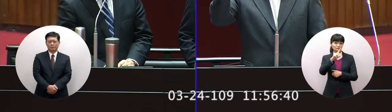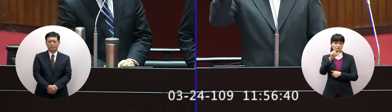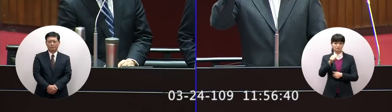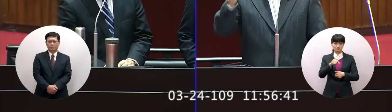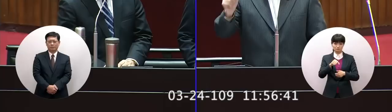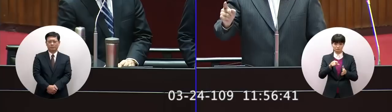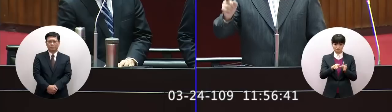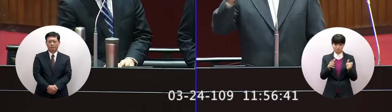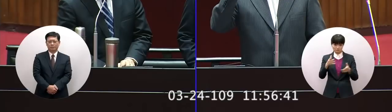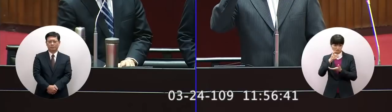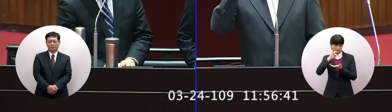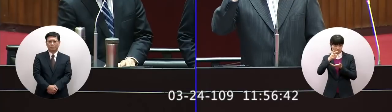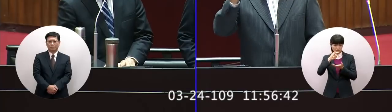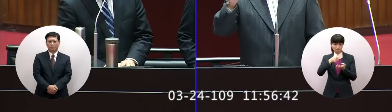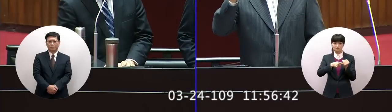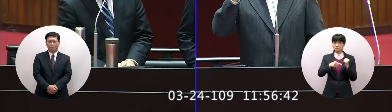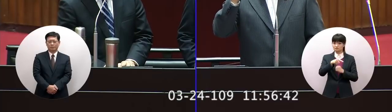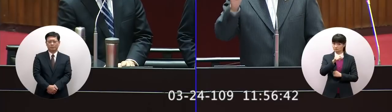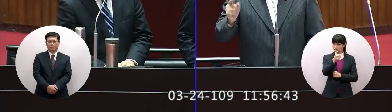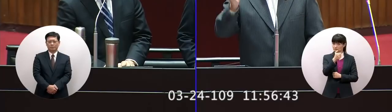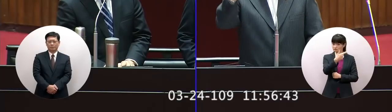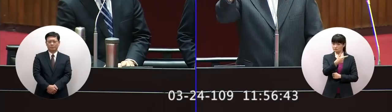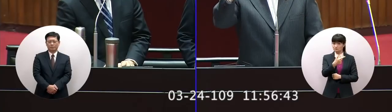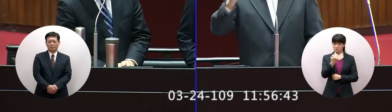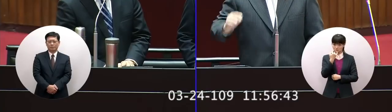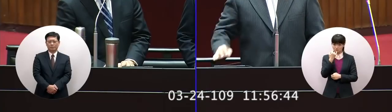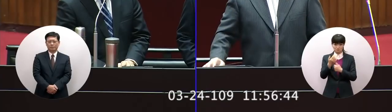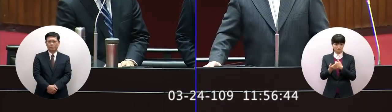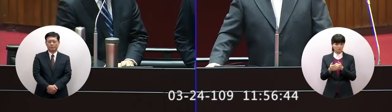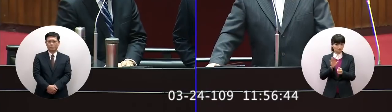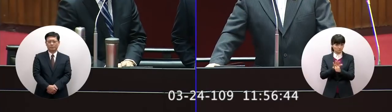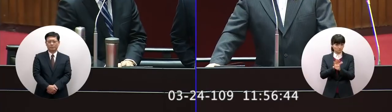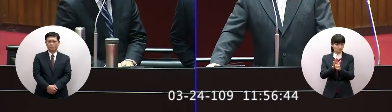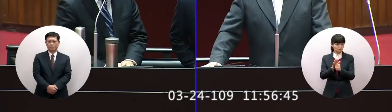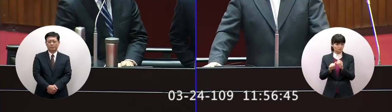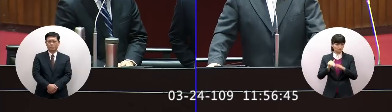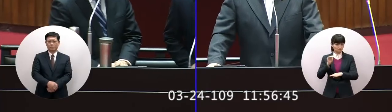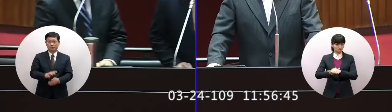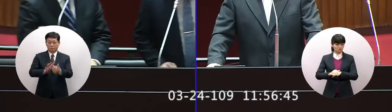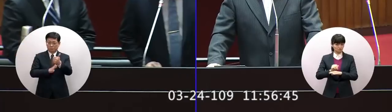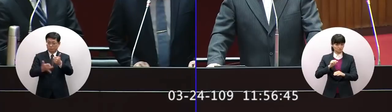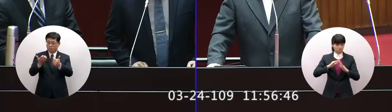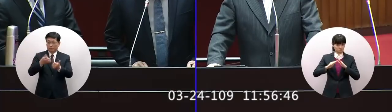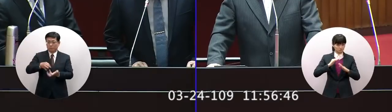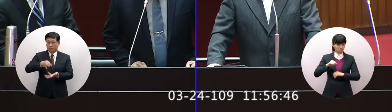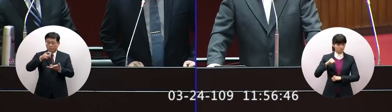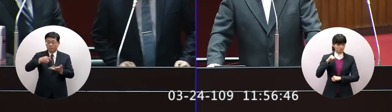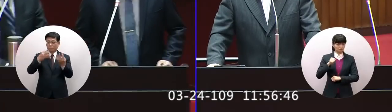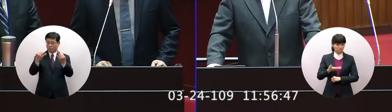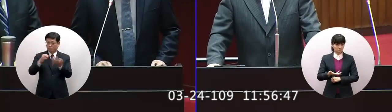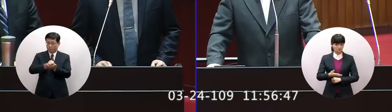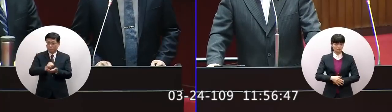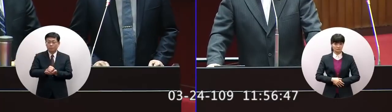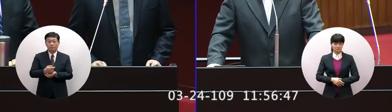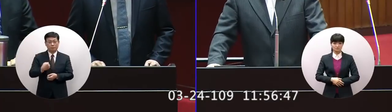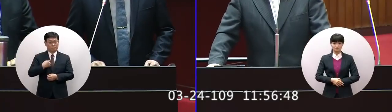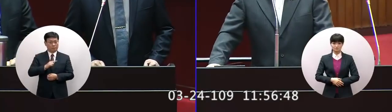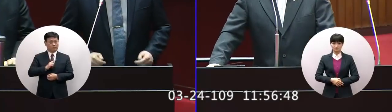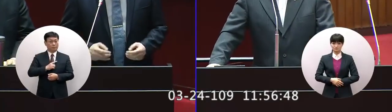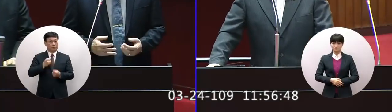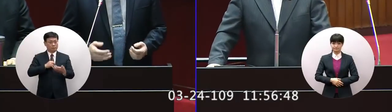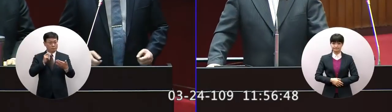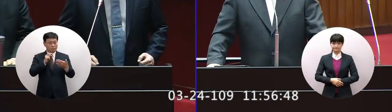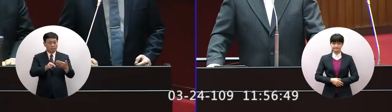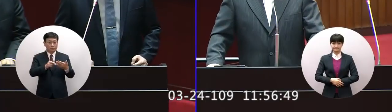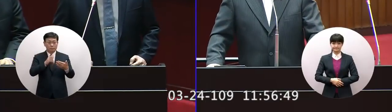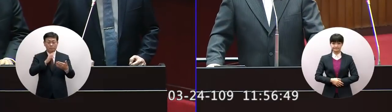击能不能成为一个有效的战斗员？ 当然委员刚刚所提供的这个资料，我本身在看